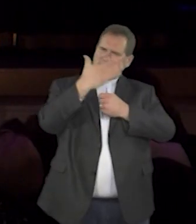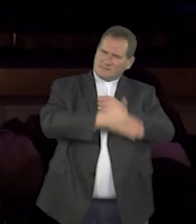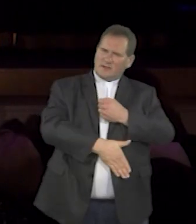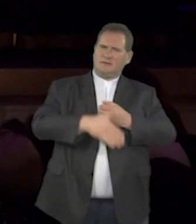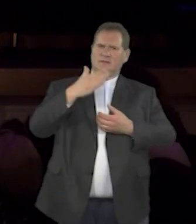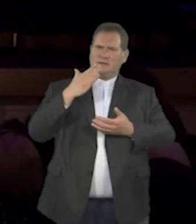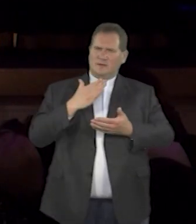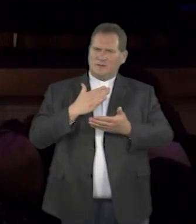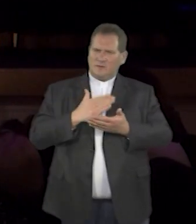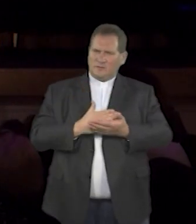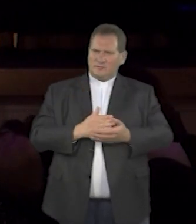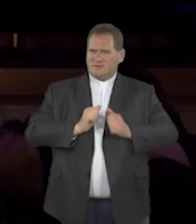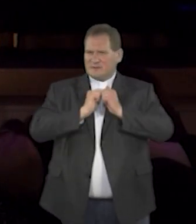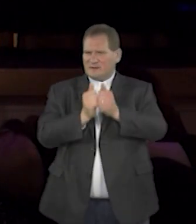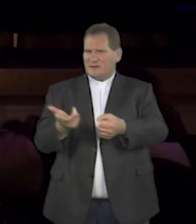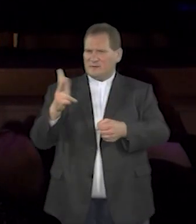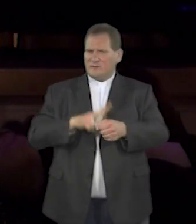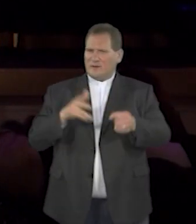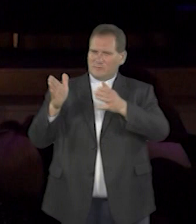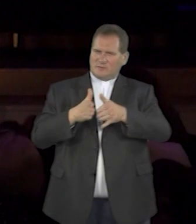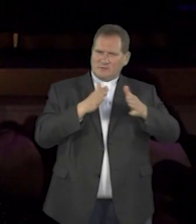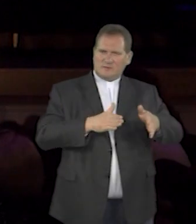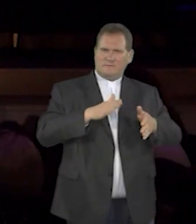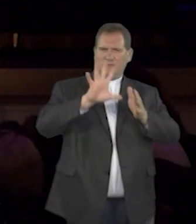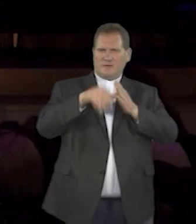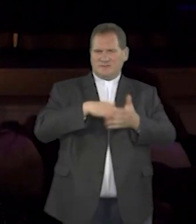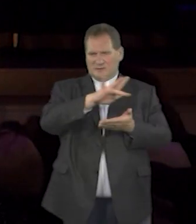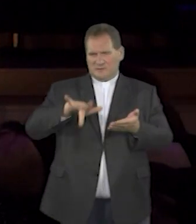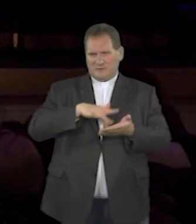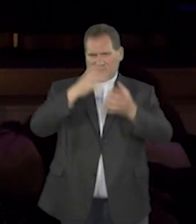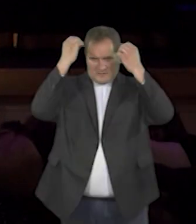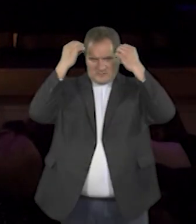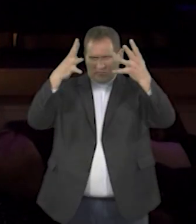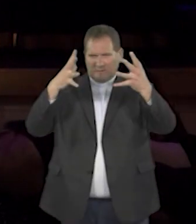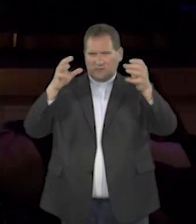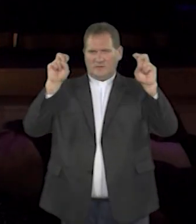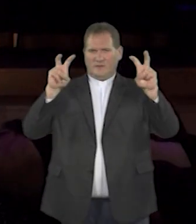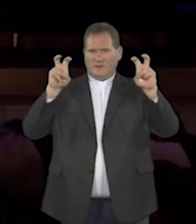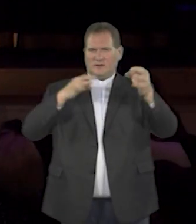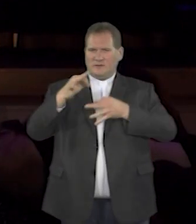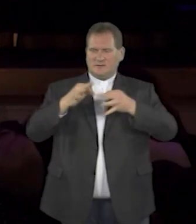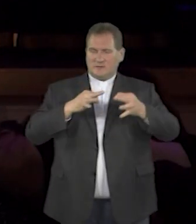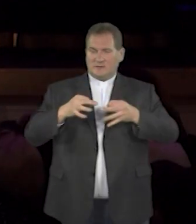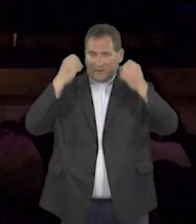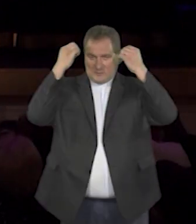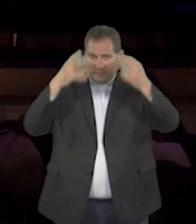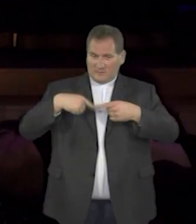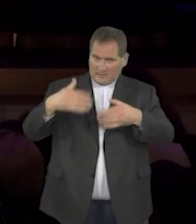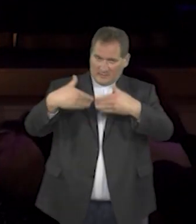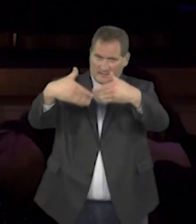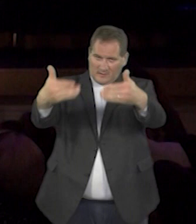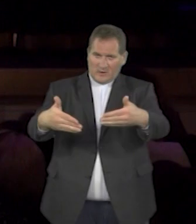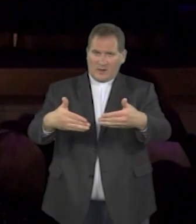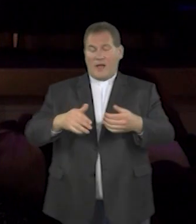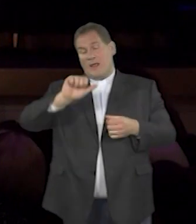z zadania, które przygotował Miejski Ośrodek Kultury. Historia kulturą się toczy. Ale